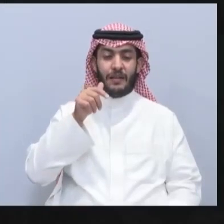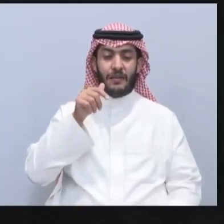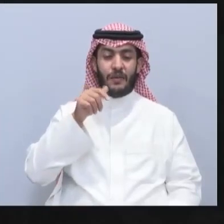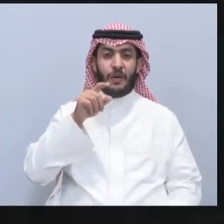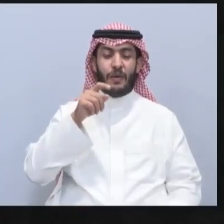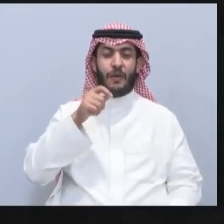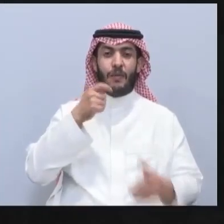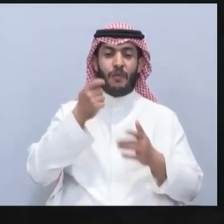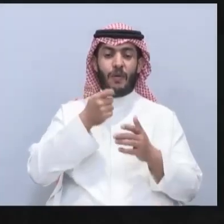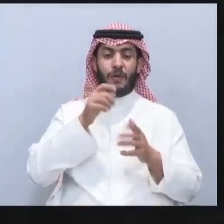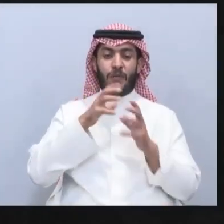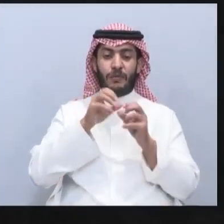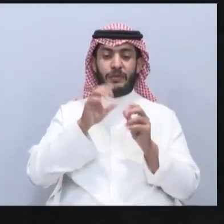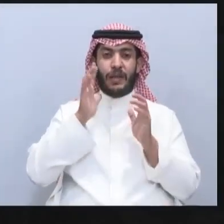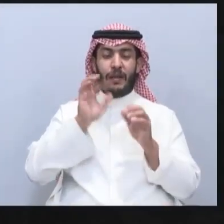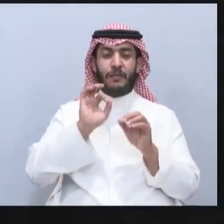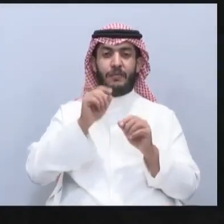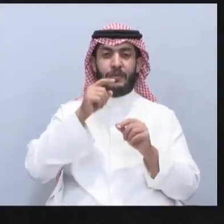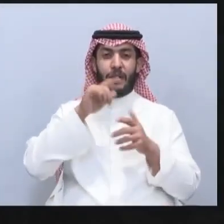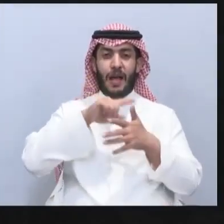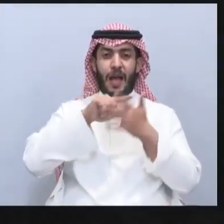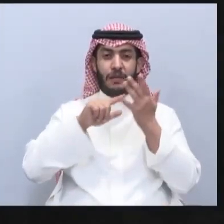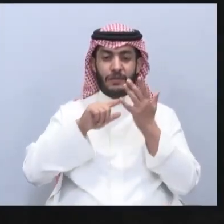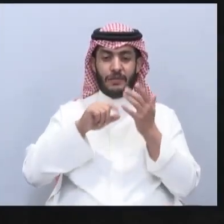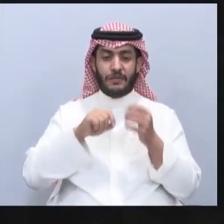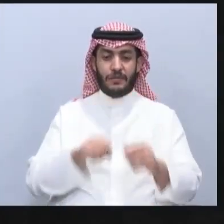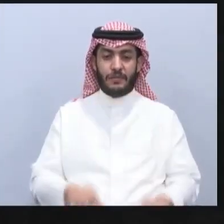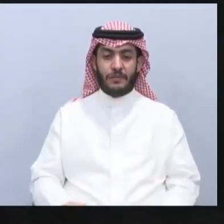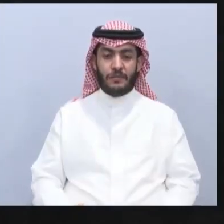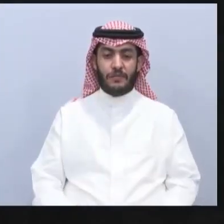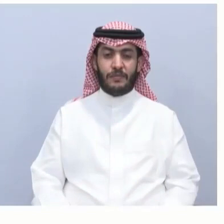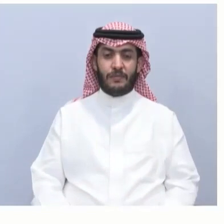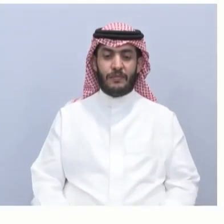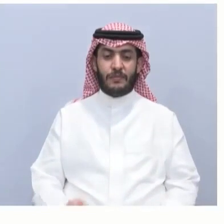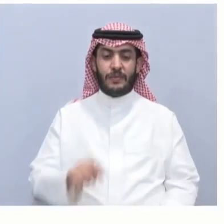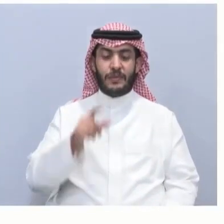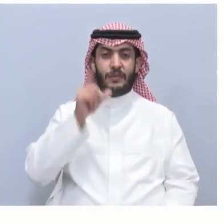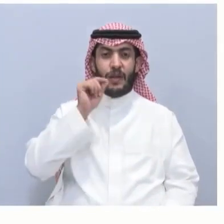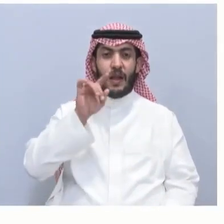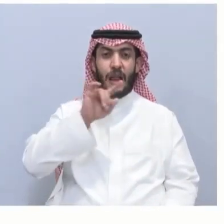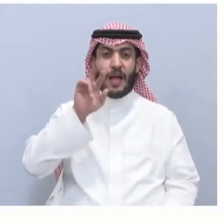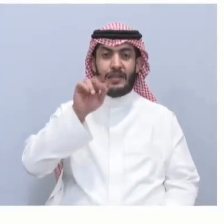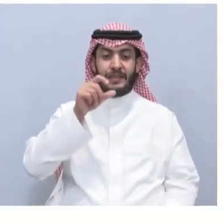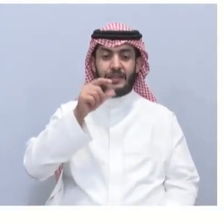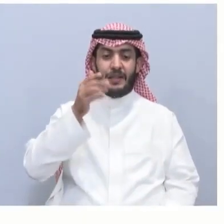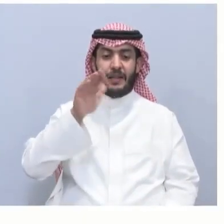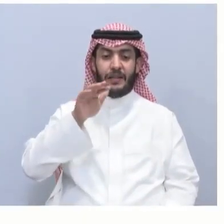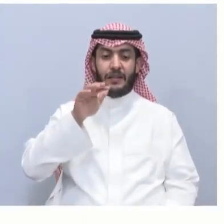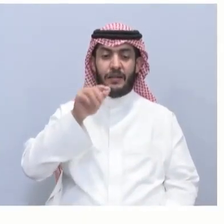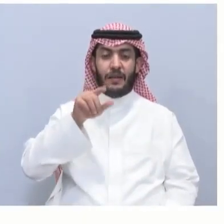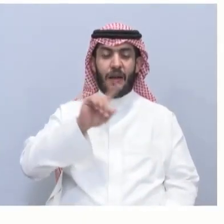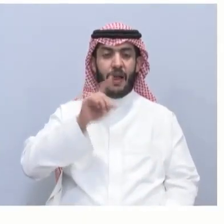المكتوبه والمقصود بالصلاه المكتوبه الصلوات الخمس المفروضه هذاك الرجل اقسم قال لا ازيد على هذا